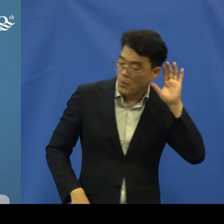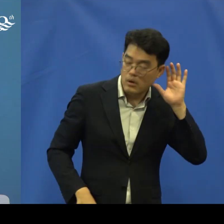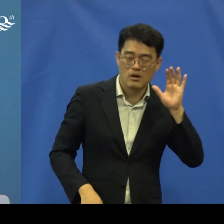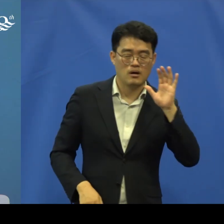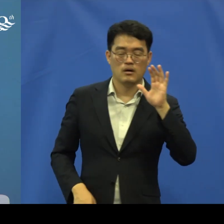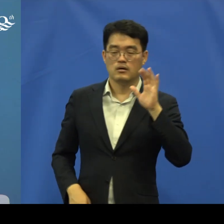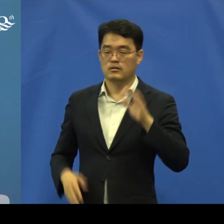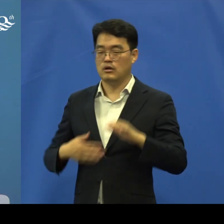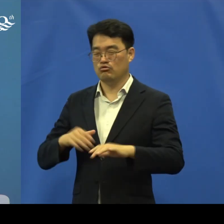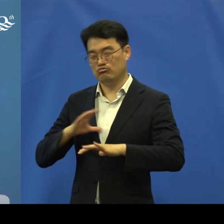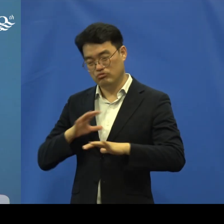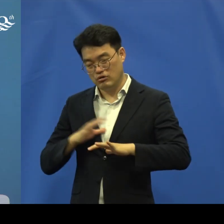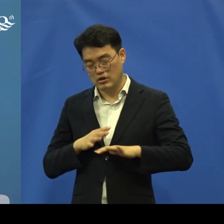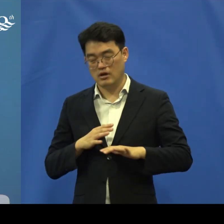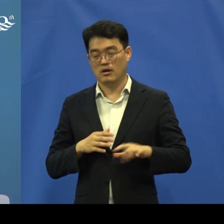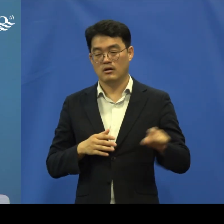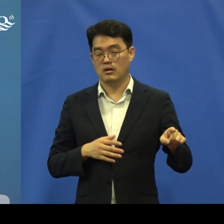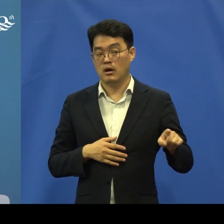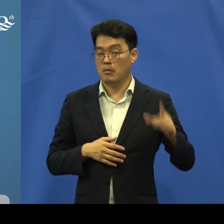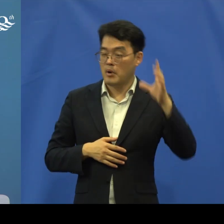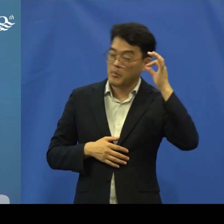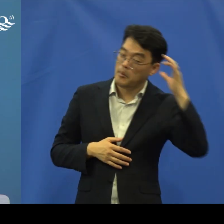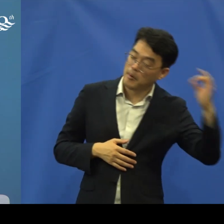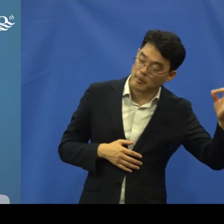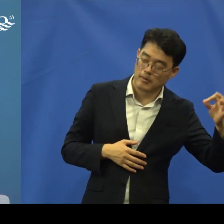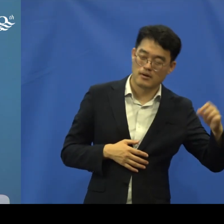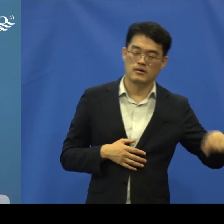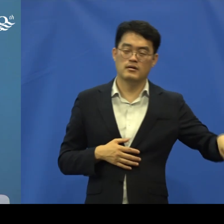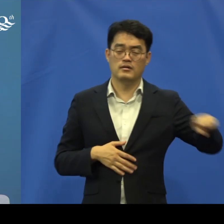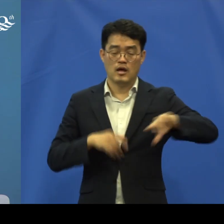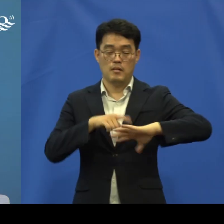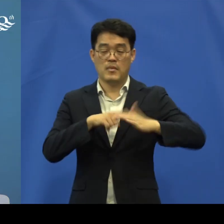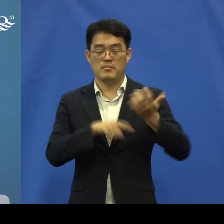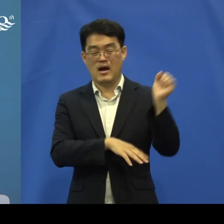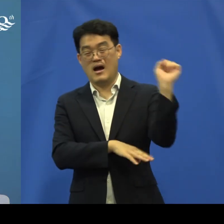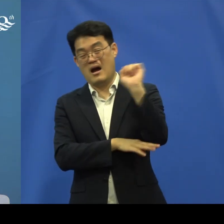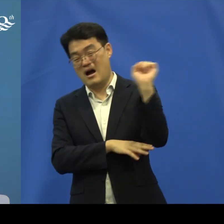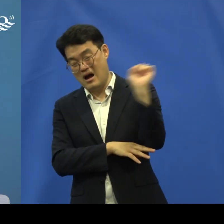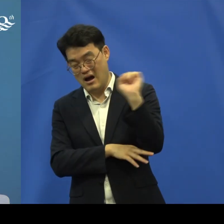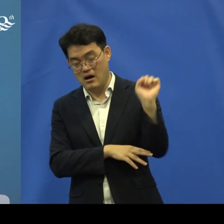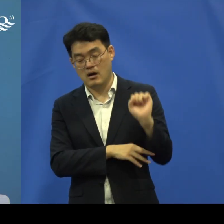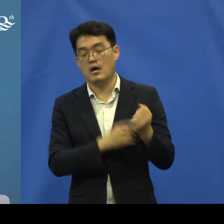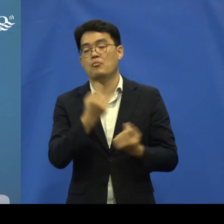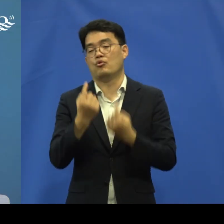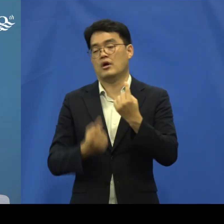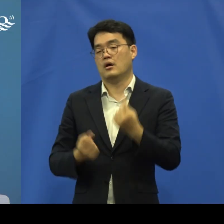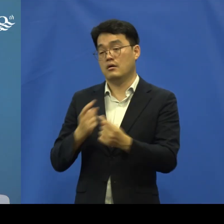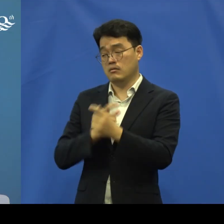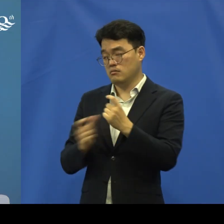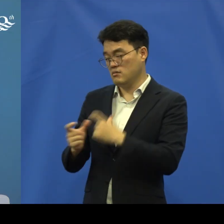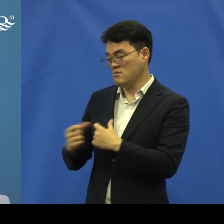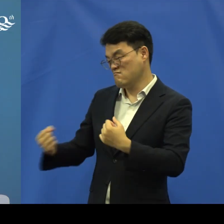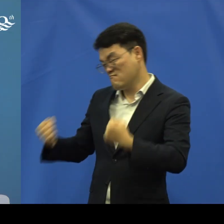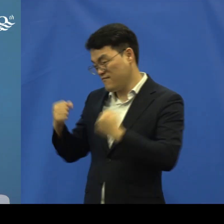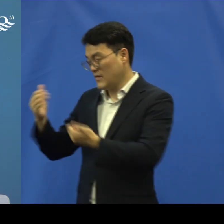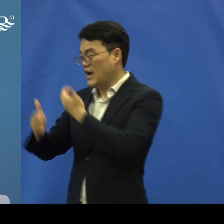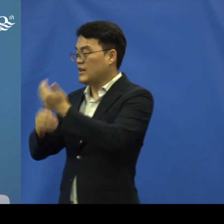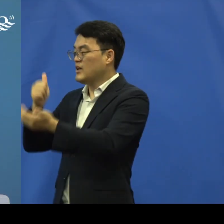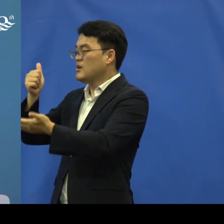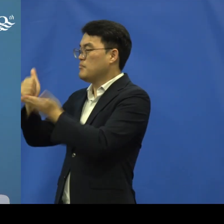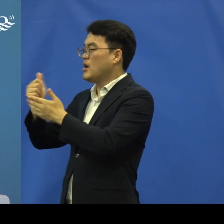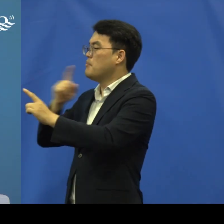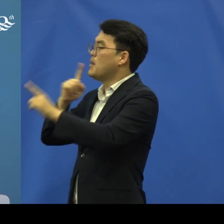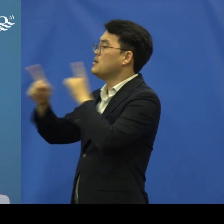감정을 요동치게 했던 것들, 적의 비난들로 인하여 내 마음을 흔들어 놨던 것들보다 더 강력한 하나님의 음성을